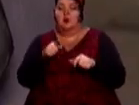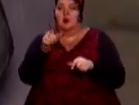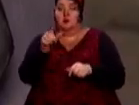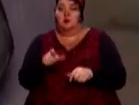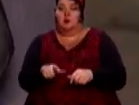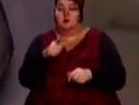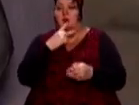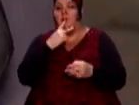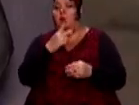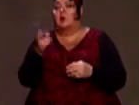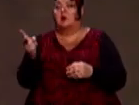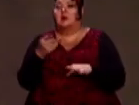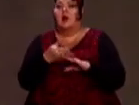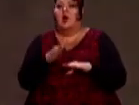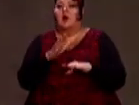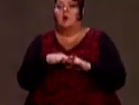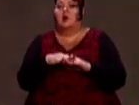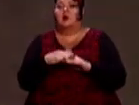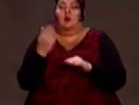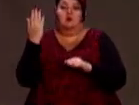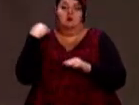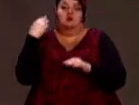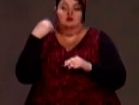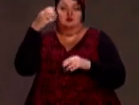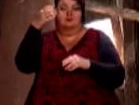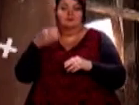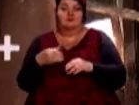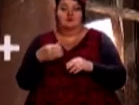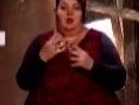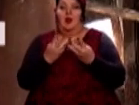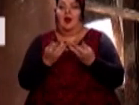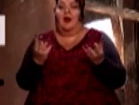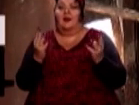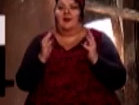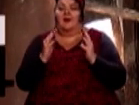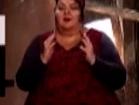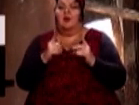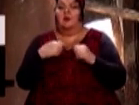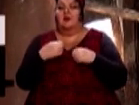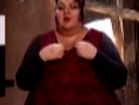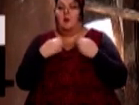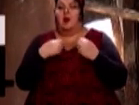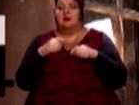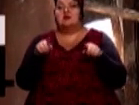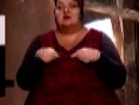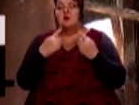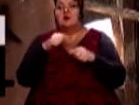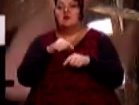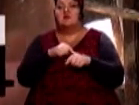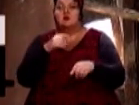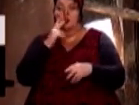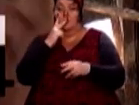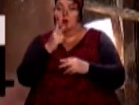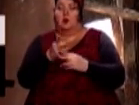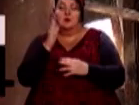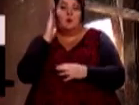Вайнгорт споглядає Полтаву, спираючись на колону білої альтанки. Ми намагалися створити відчуття погляду в майбутнє,